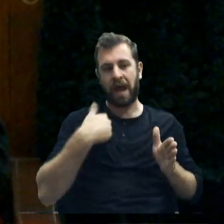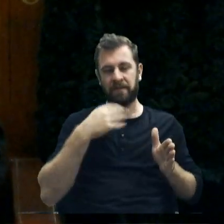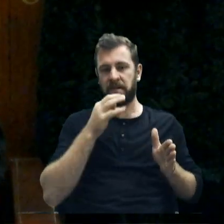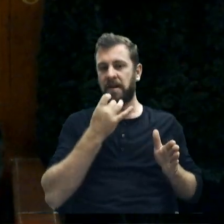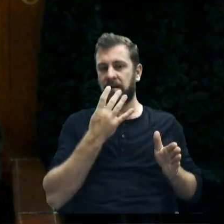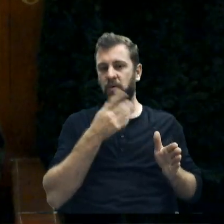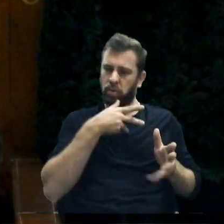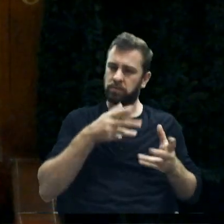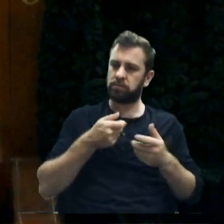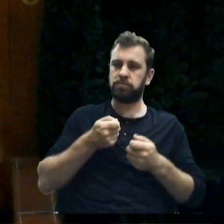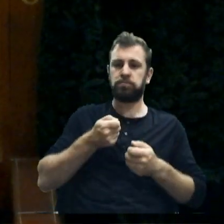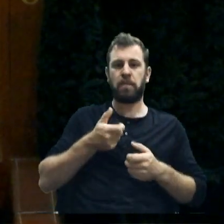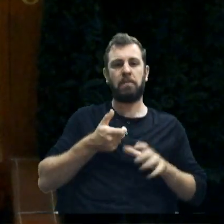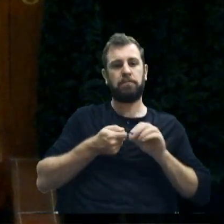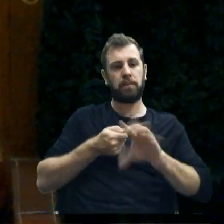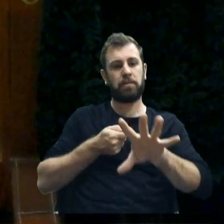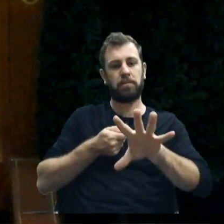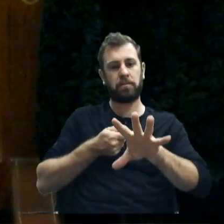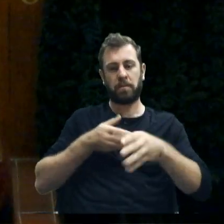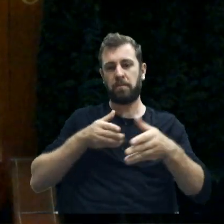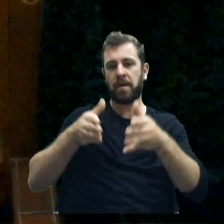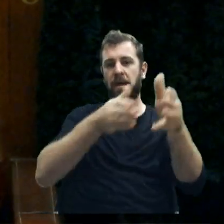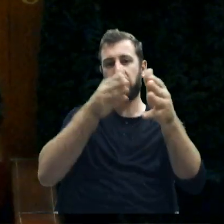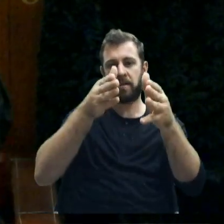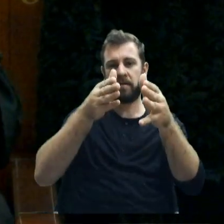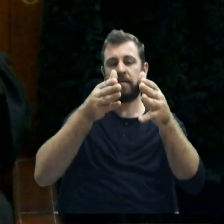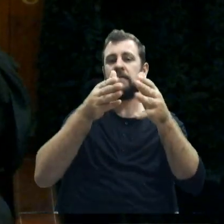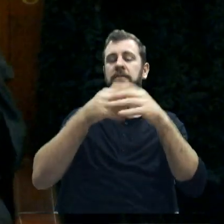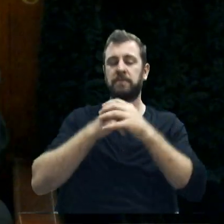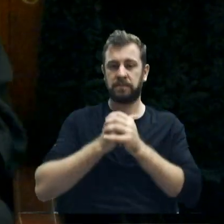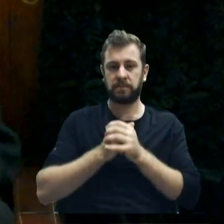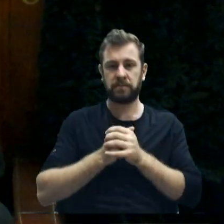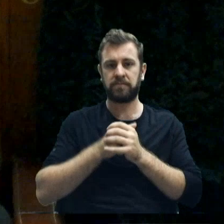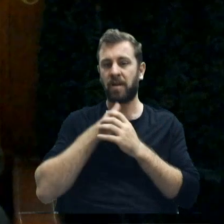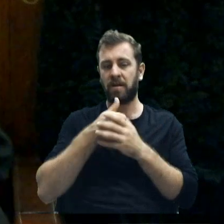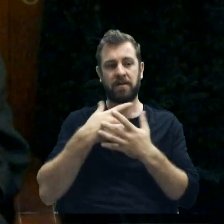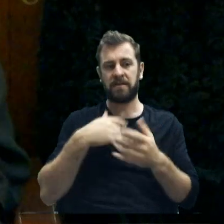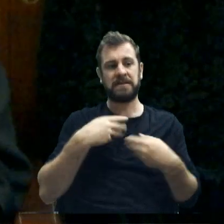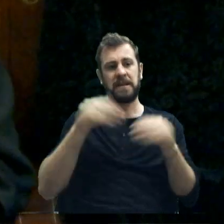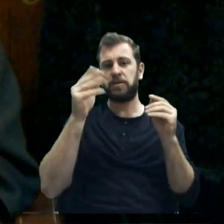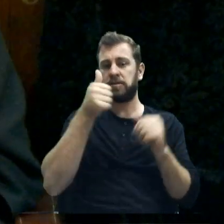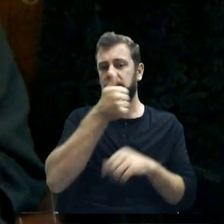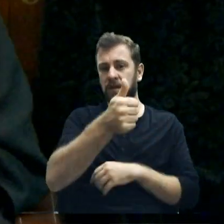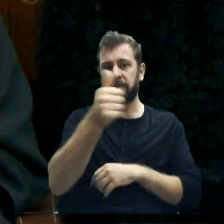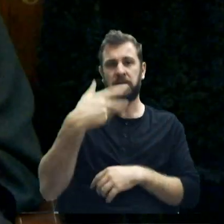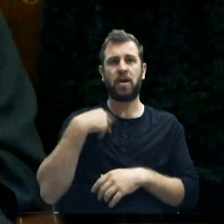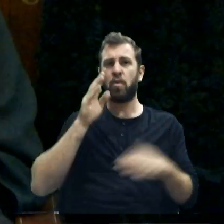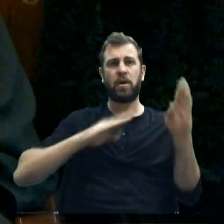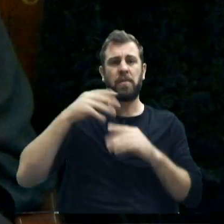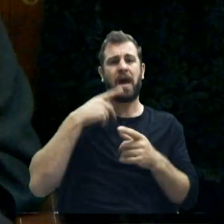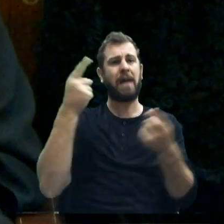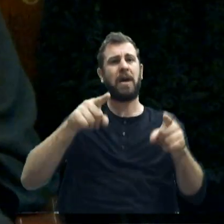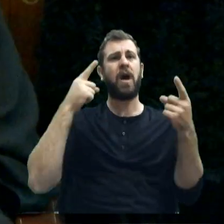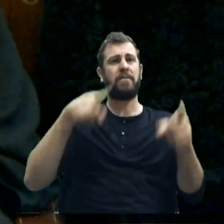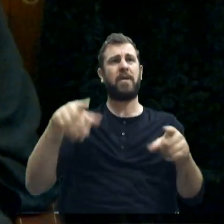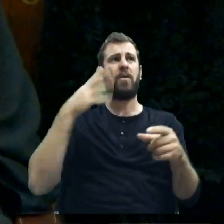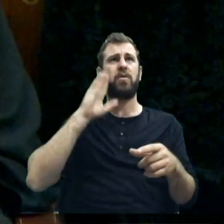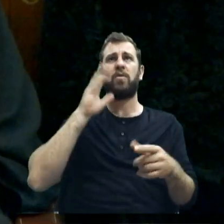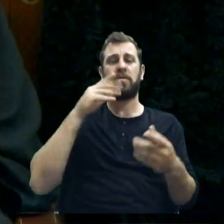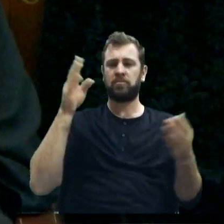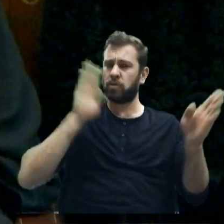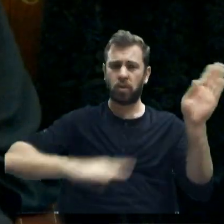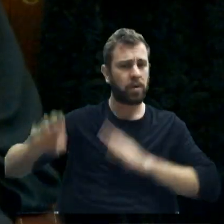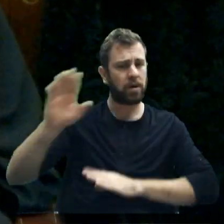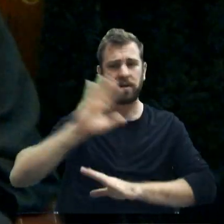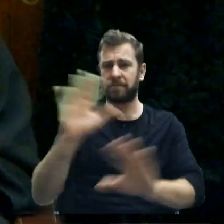path on yours. Don't sell yourself short. Don't be worried about the fact, what's going to happen. Don't worry. لِنُدْخِلَنَّهُمْ